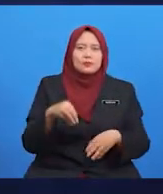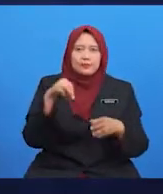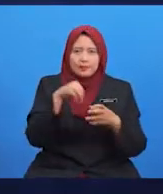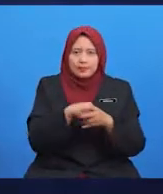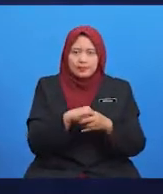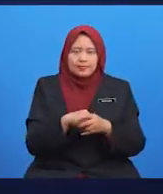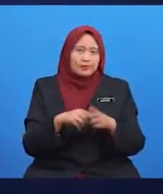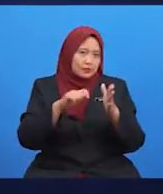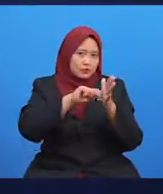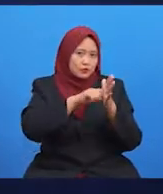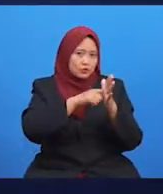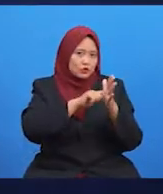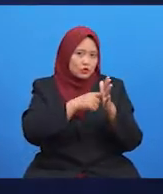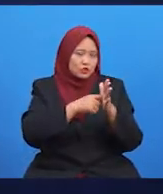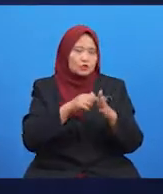rangkap.